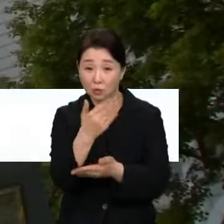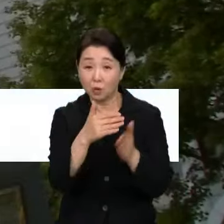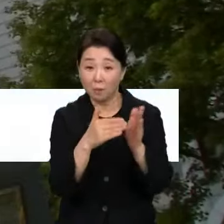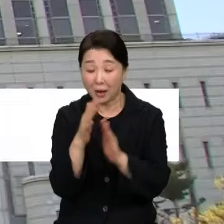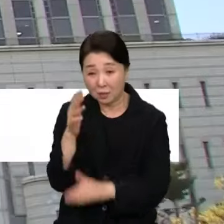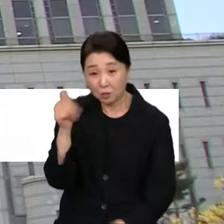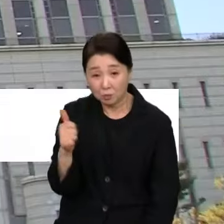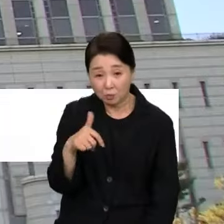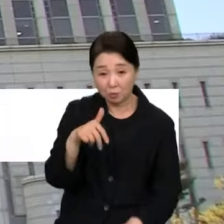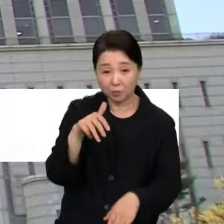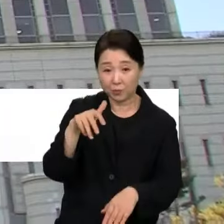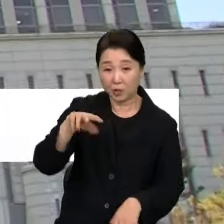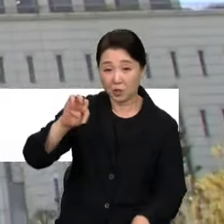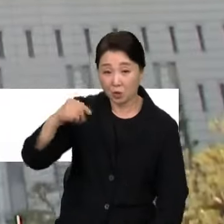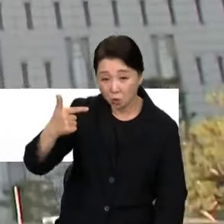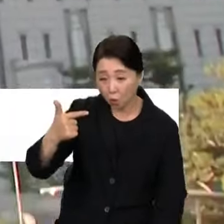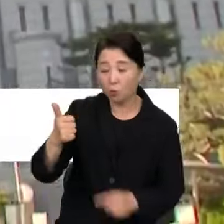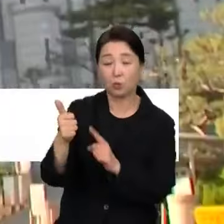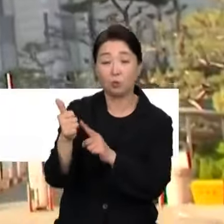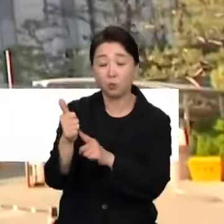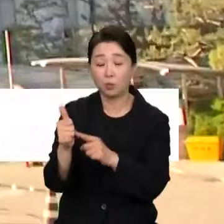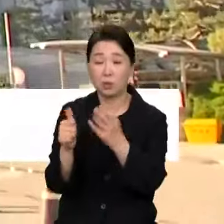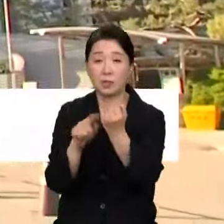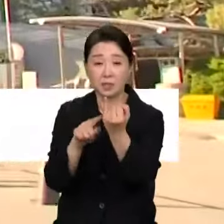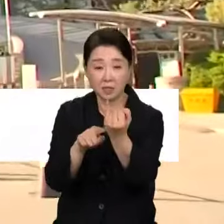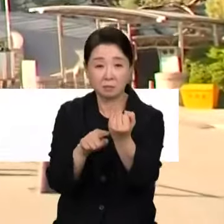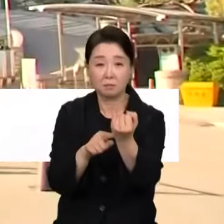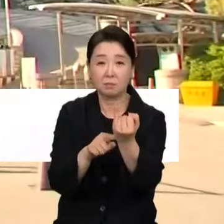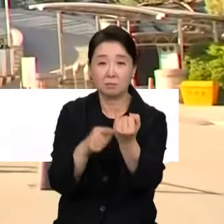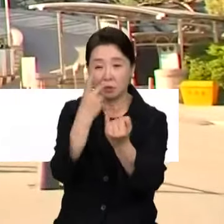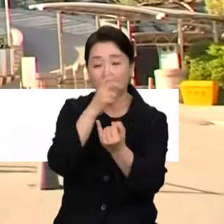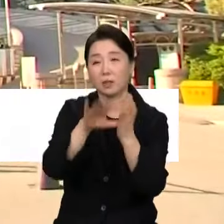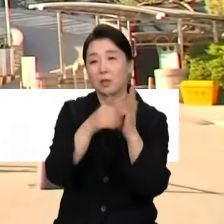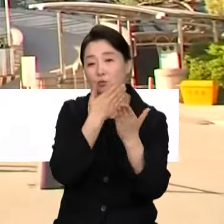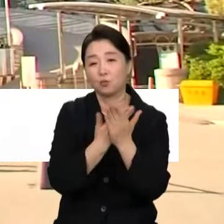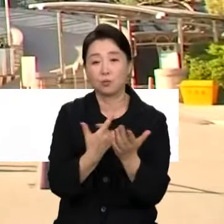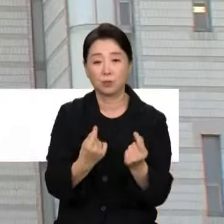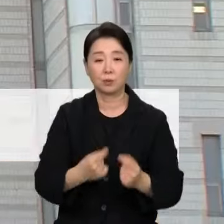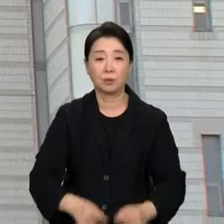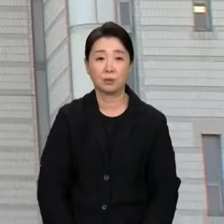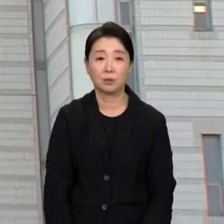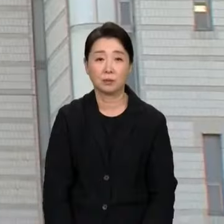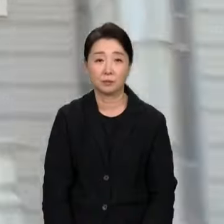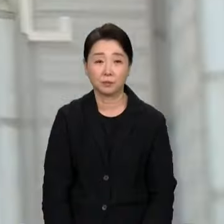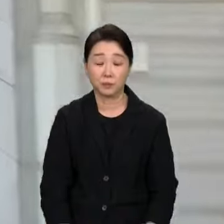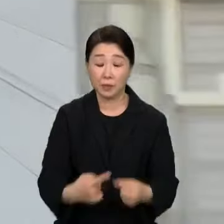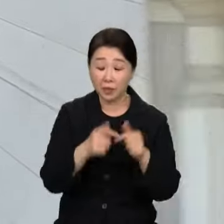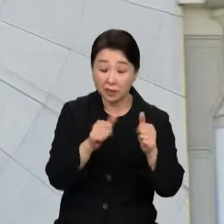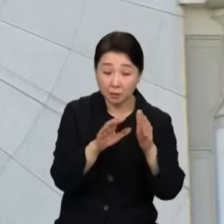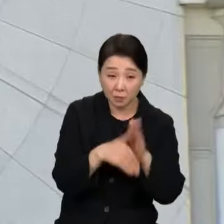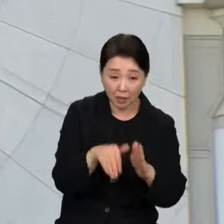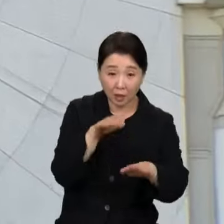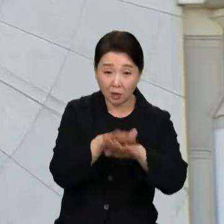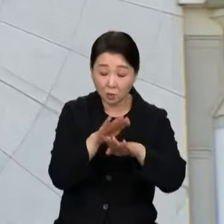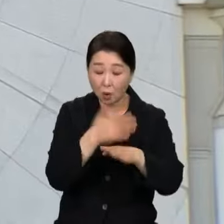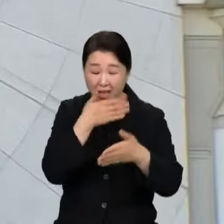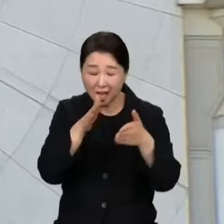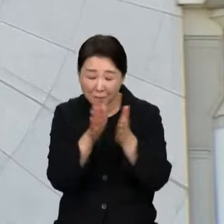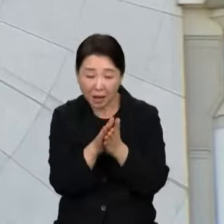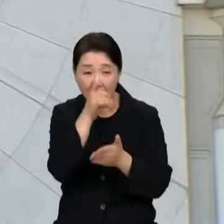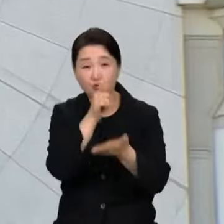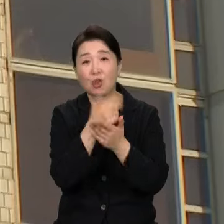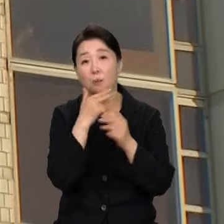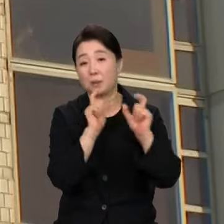지목된 손모 씨에 대한 2심 판단은 김 여사 수사에 분수령이 될 것이란 분석이 나옵니다. 1심은 손 씨의 공모 혐의를 무죄로